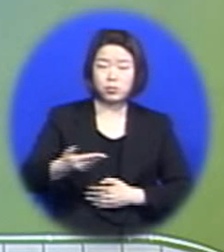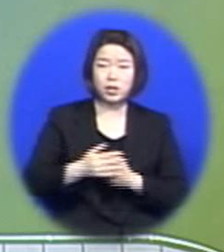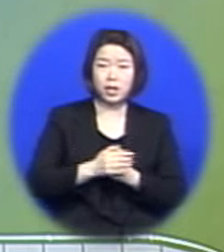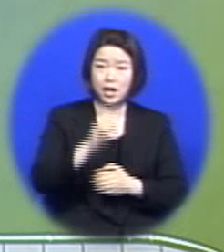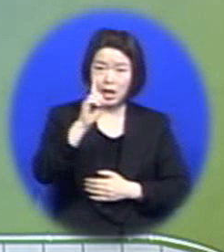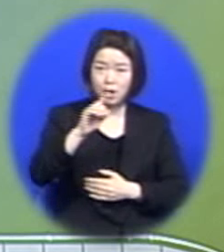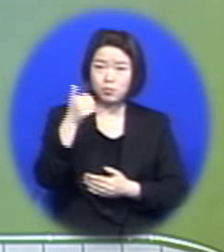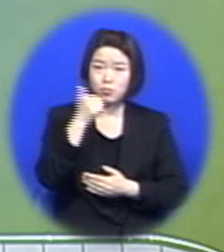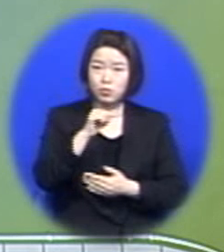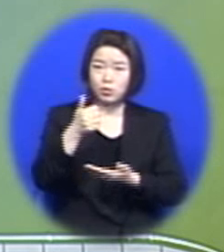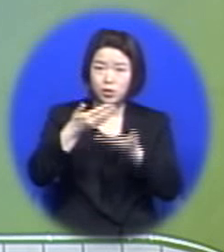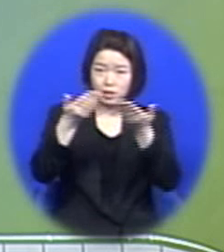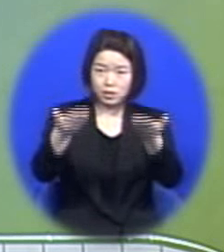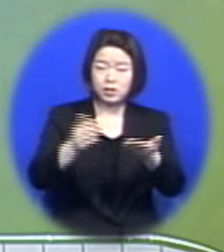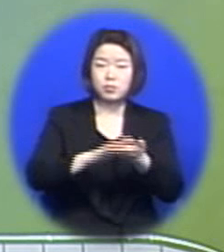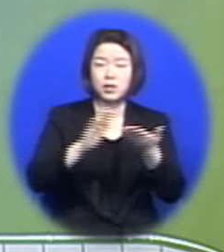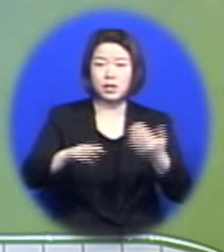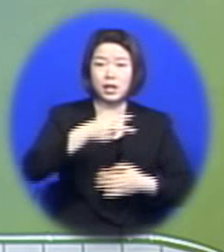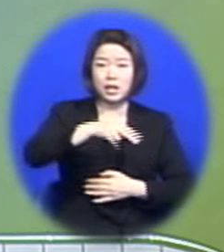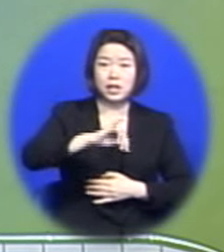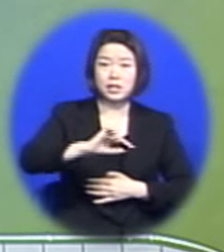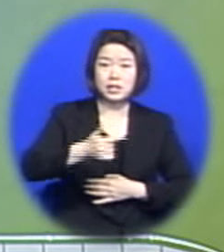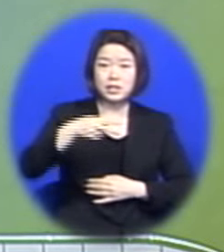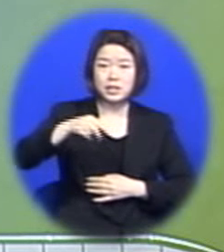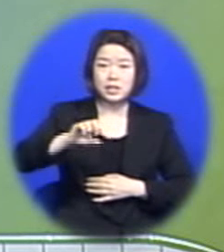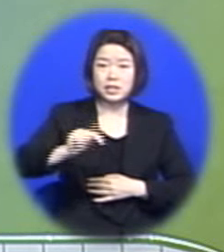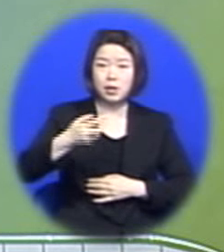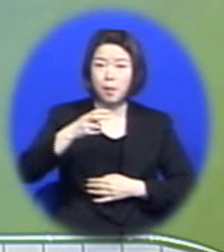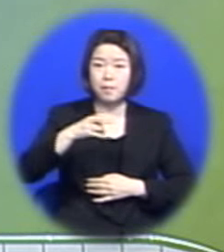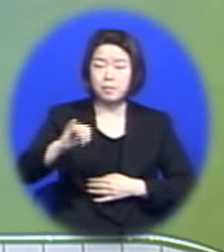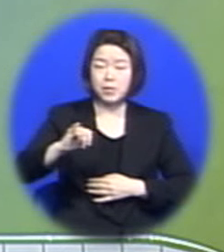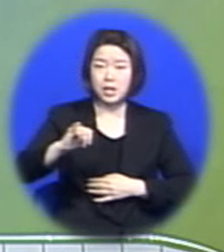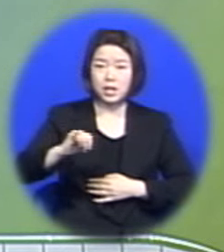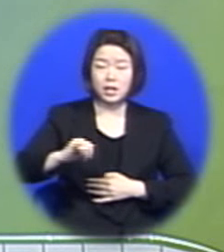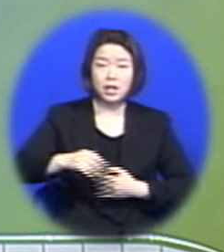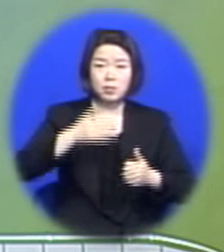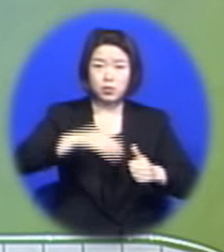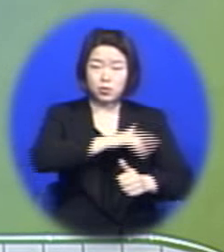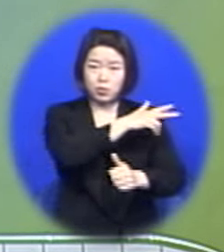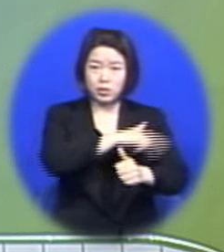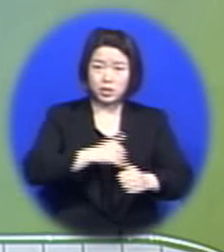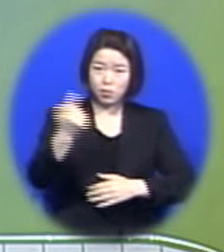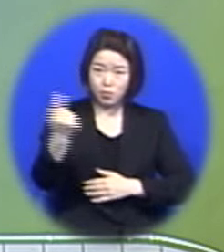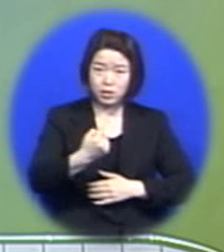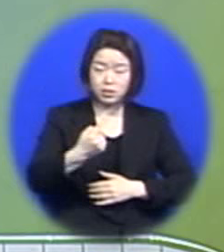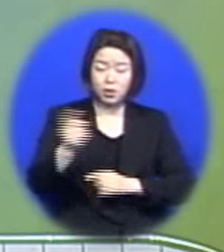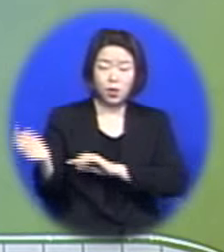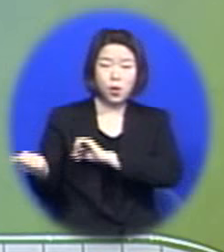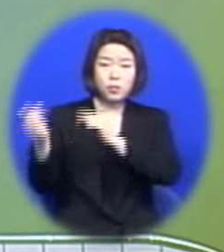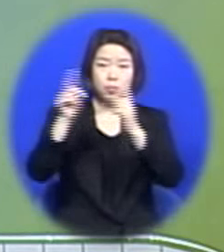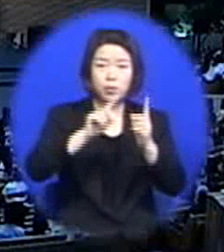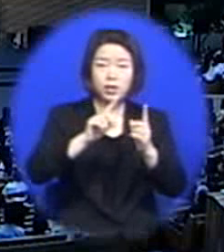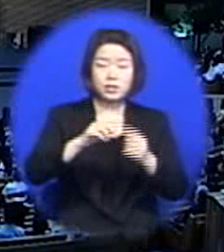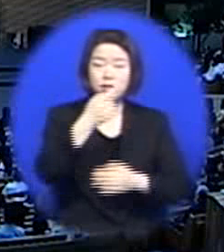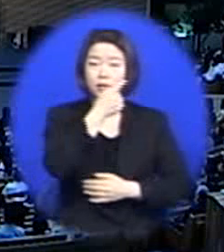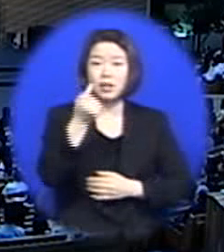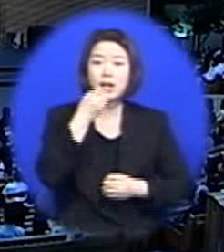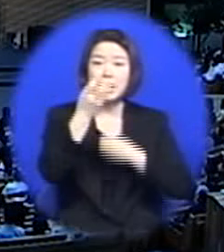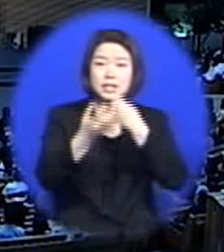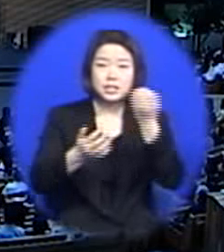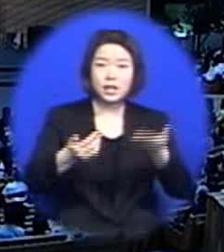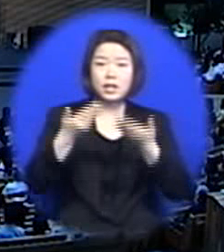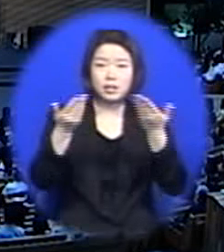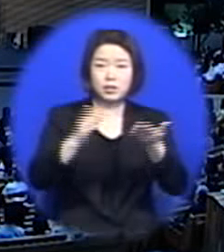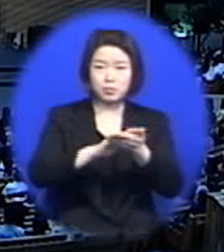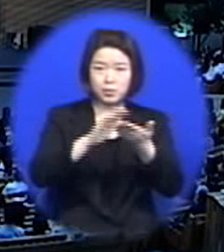한 분을 소개하려고 합니다. 신선미 권사님 나오셔서 부활절 간증을